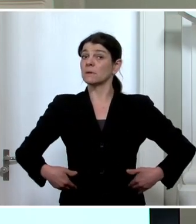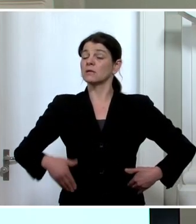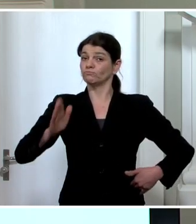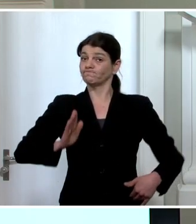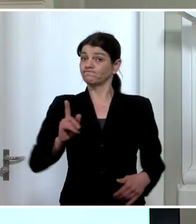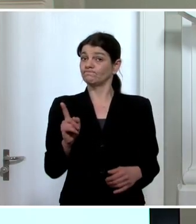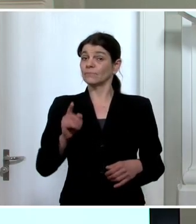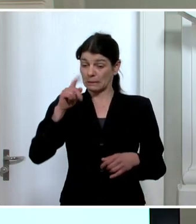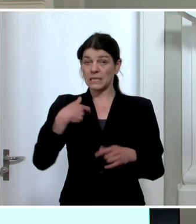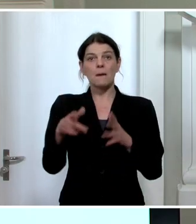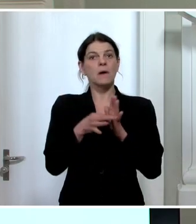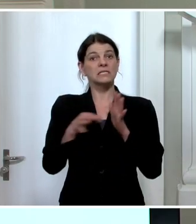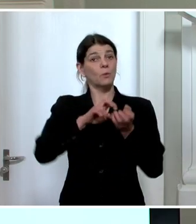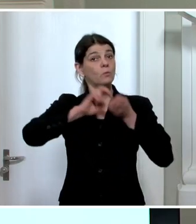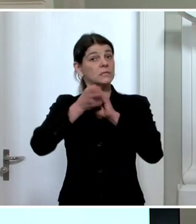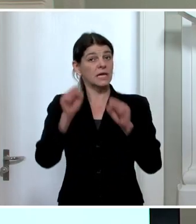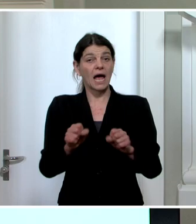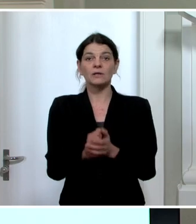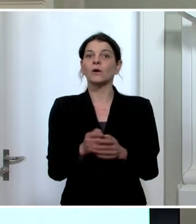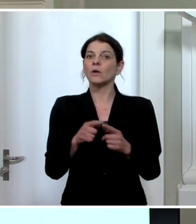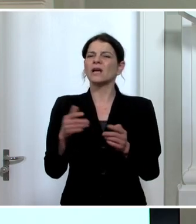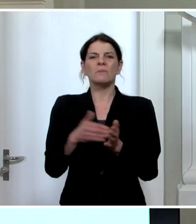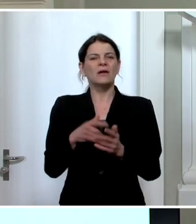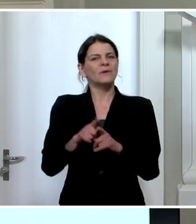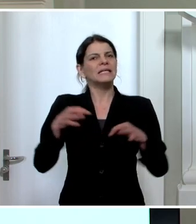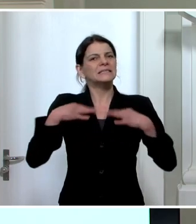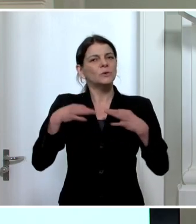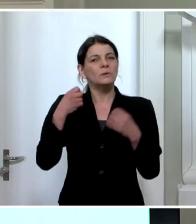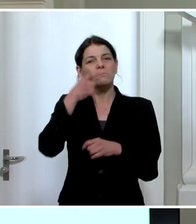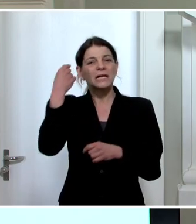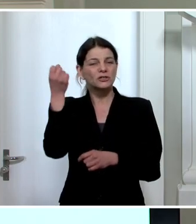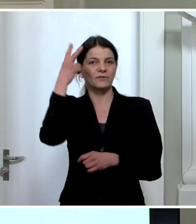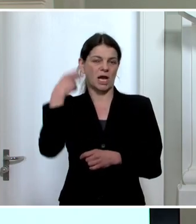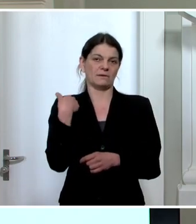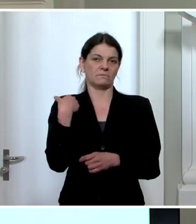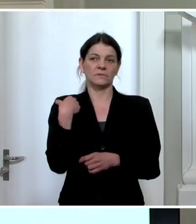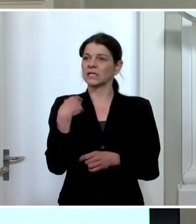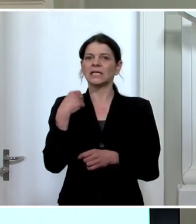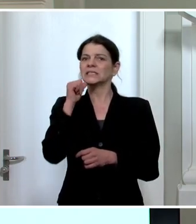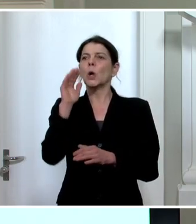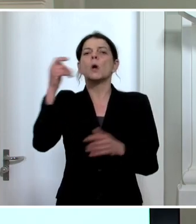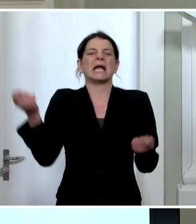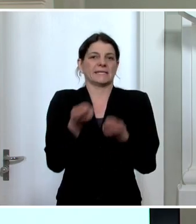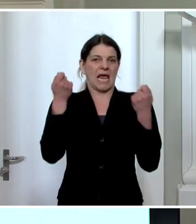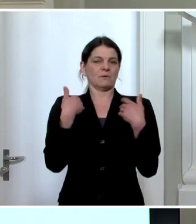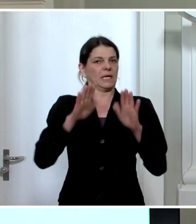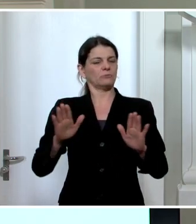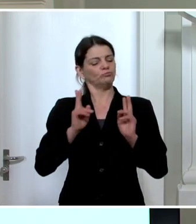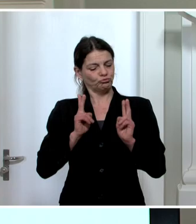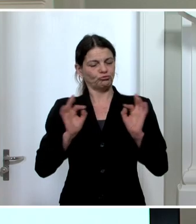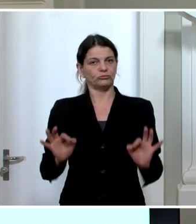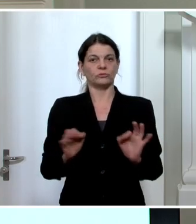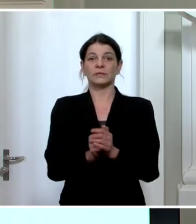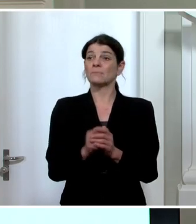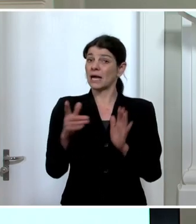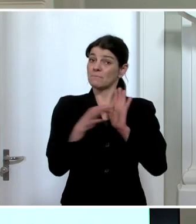für die Umsetzung dieser Maßnahmen und es braucht gesunden Menschenverstand, um nicht zu übertreiben. Wir müssen diese